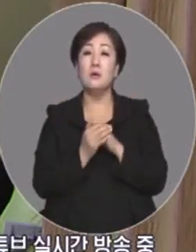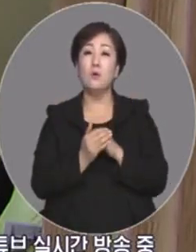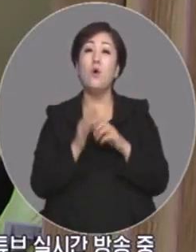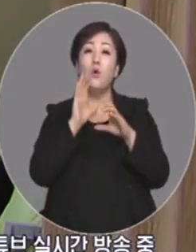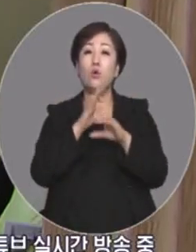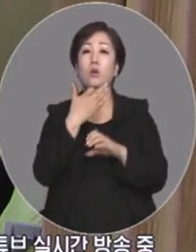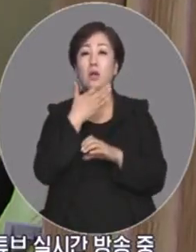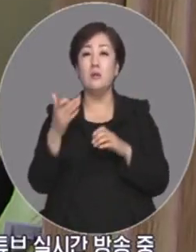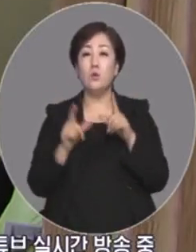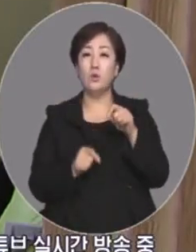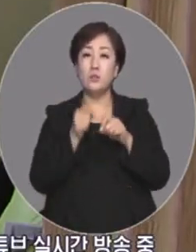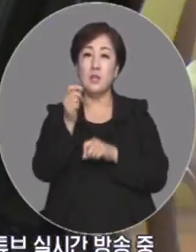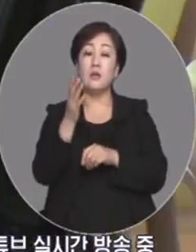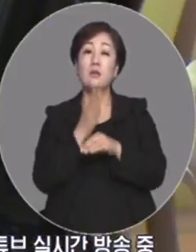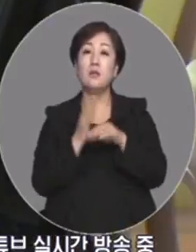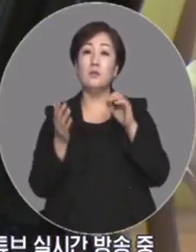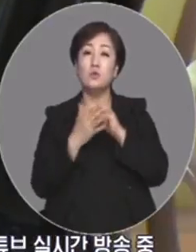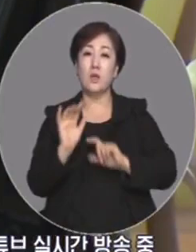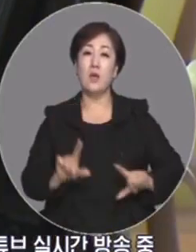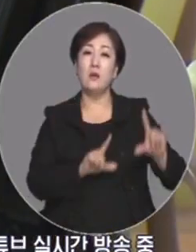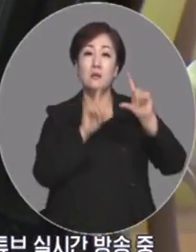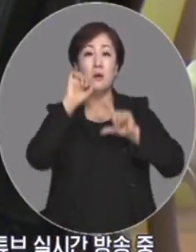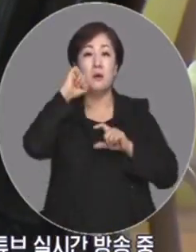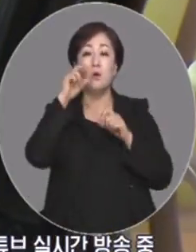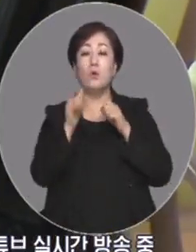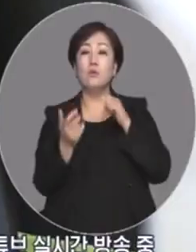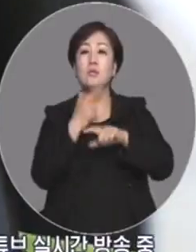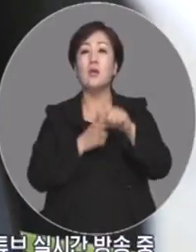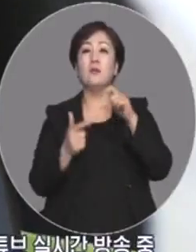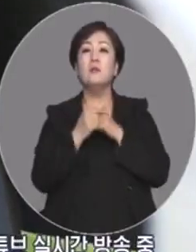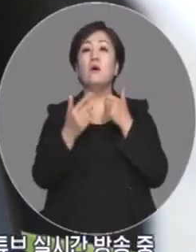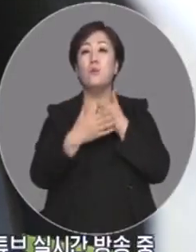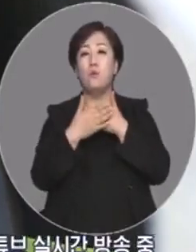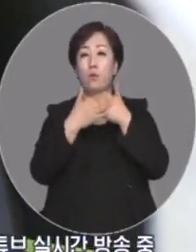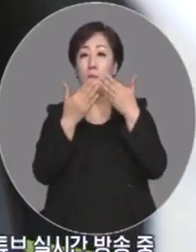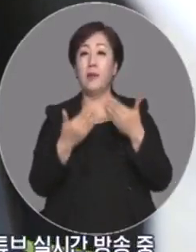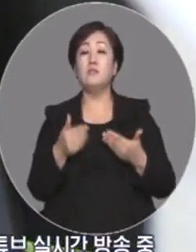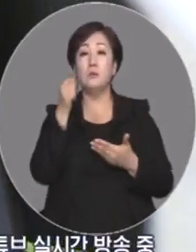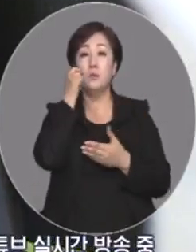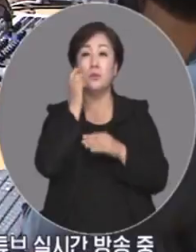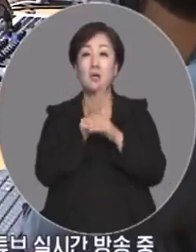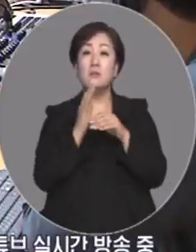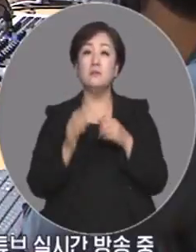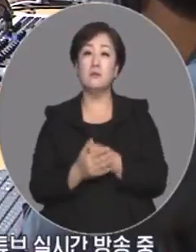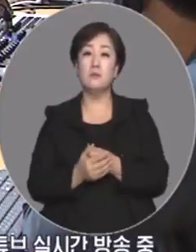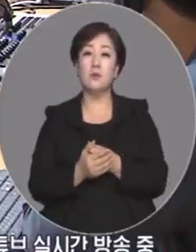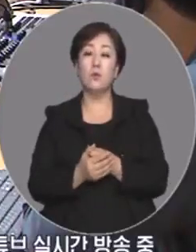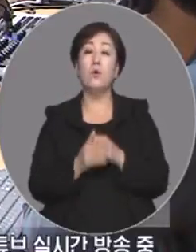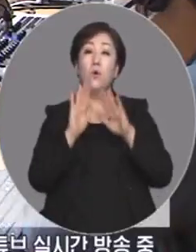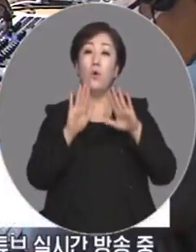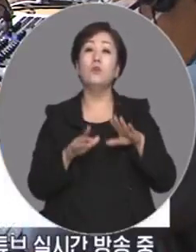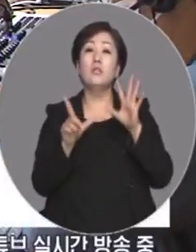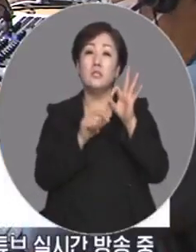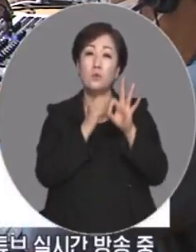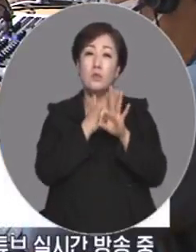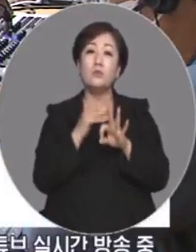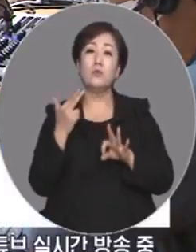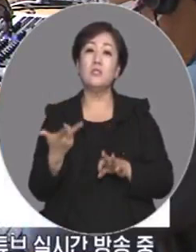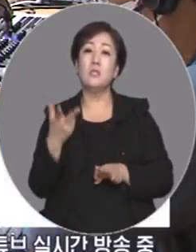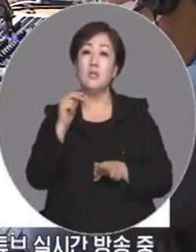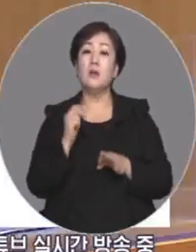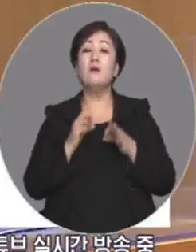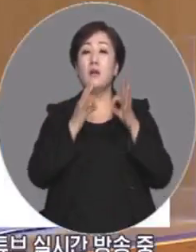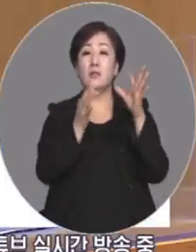코로나19 장기화는 취약계층 돌봄의 사각지대를 곧바로 노출했습니다. 울산시가 오는 10월 7억 원을